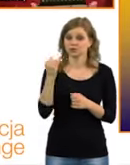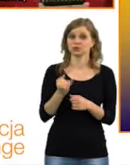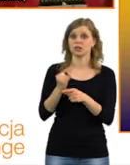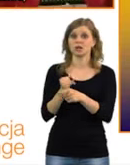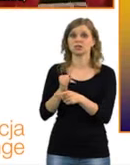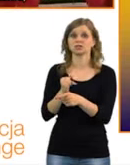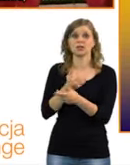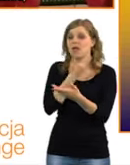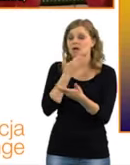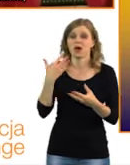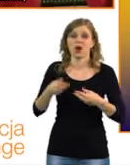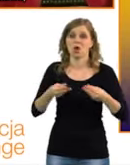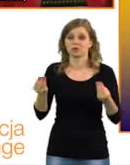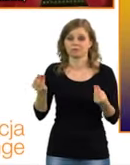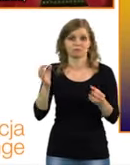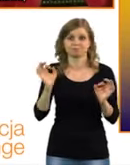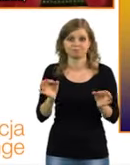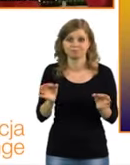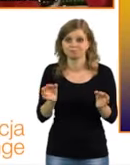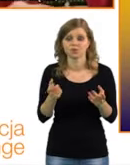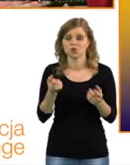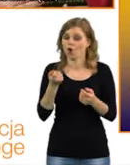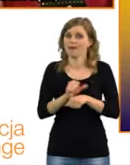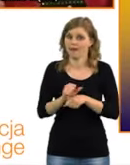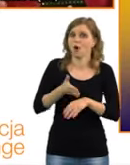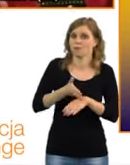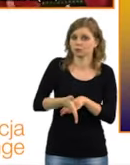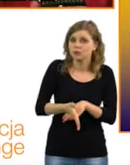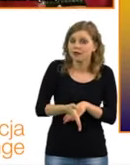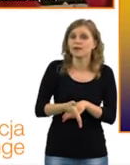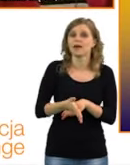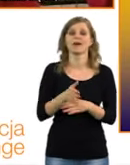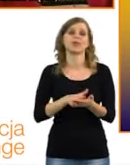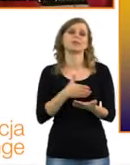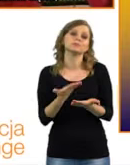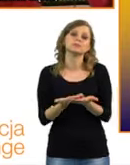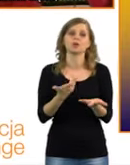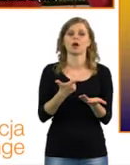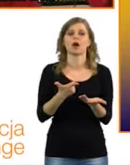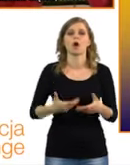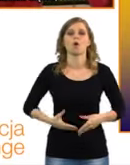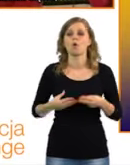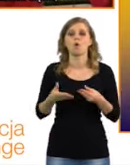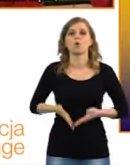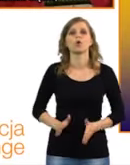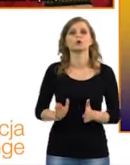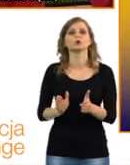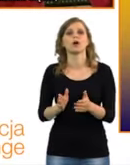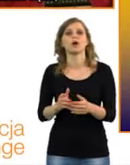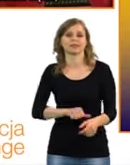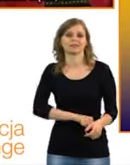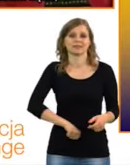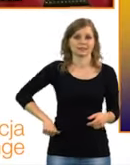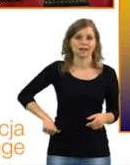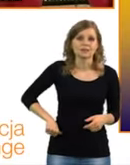nasze dziecko nie rozwija się prawidłowo, że ma jakieś opóźnienia, że na przykład urodziło się przez